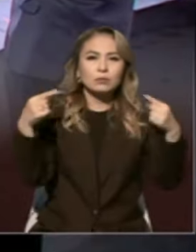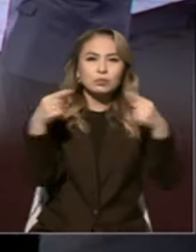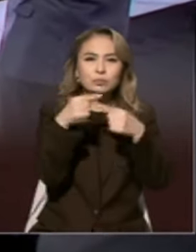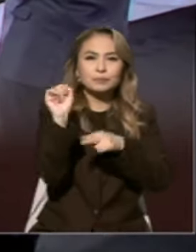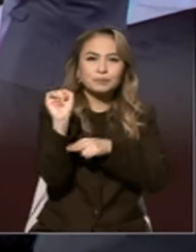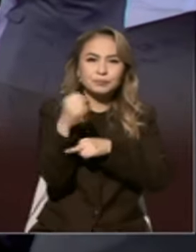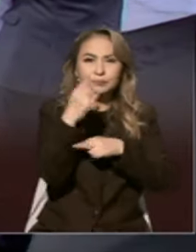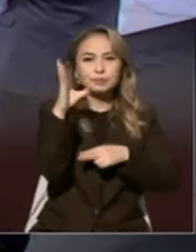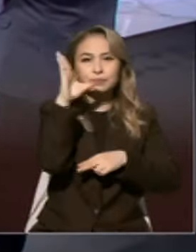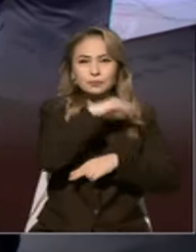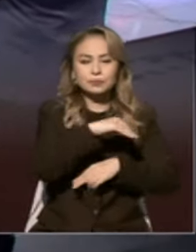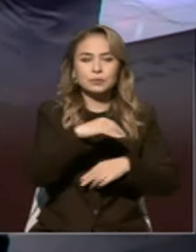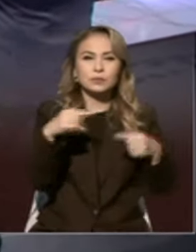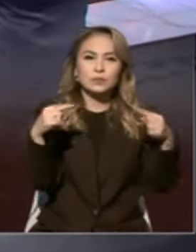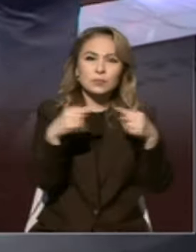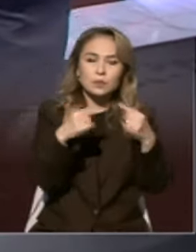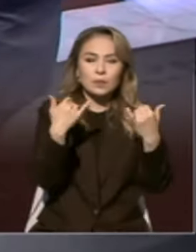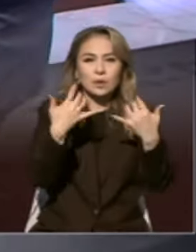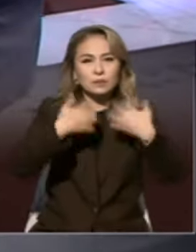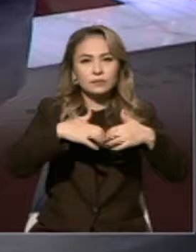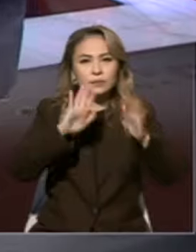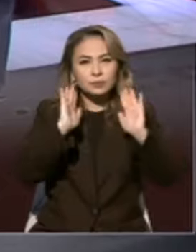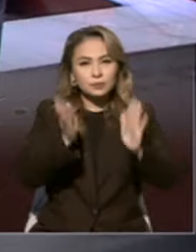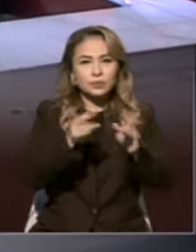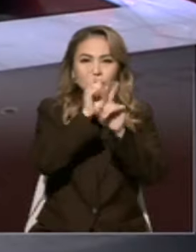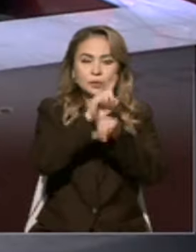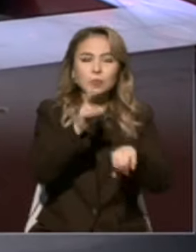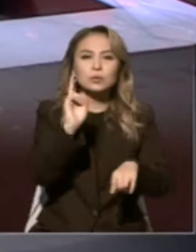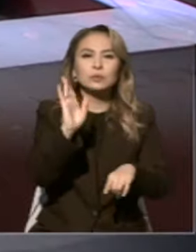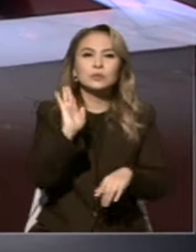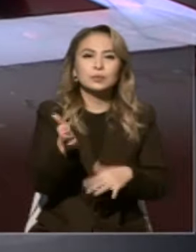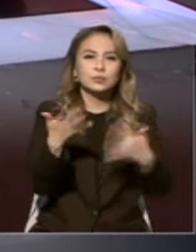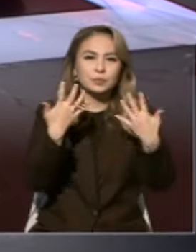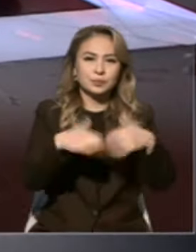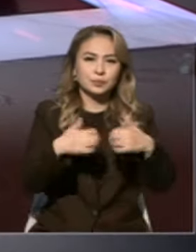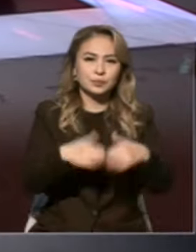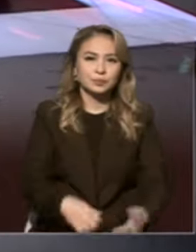төтіп береді жаңағы біз айтып отырған сол. Осы есептеле ме? Осыны кім есептейді бізде?